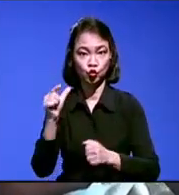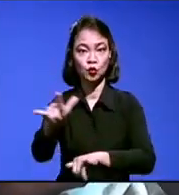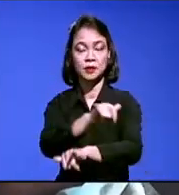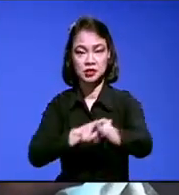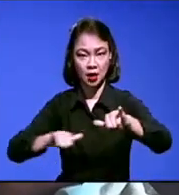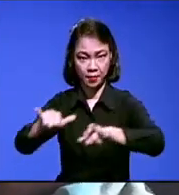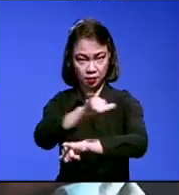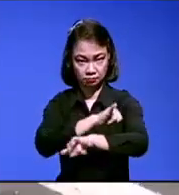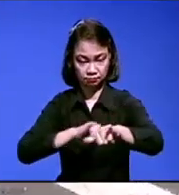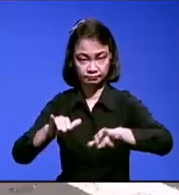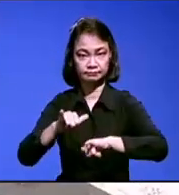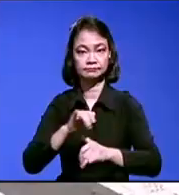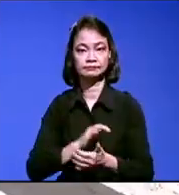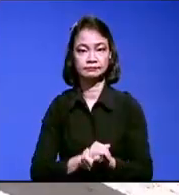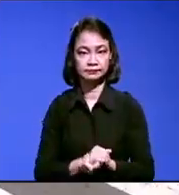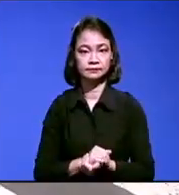semua.